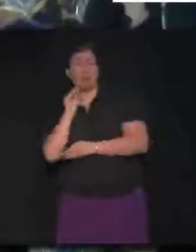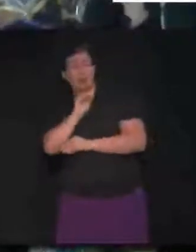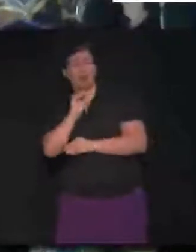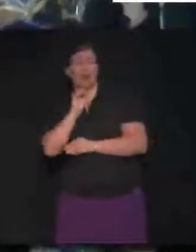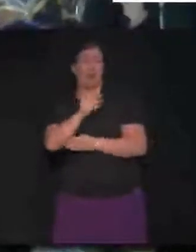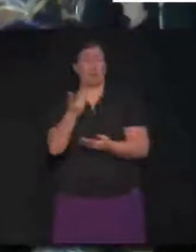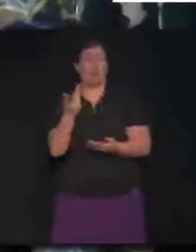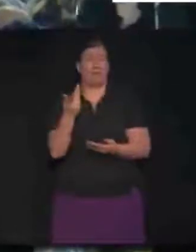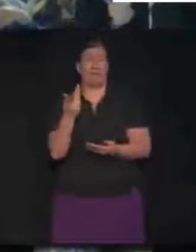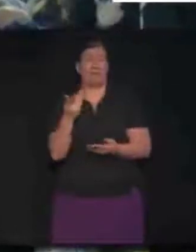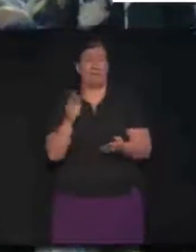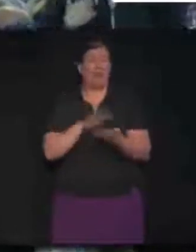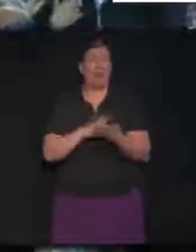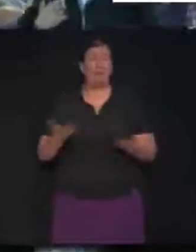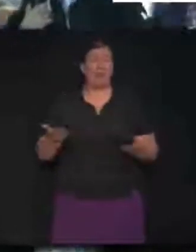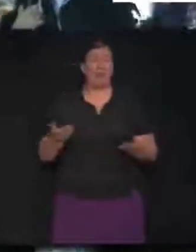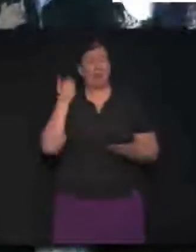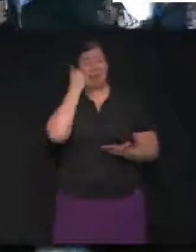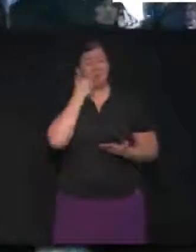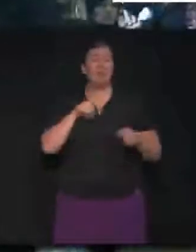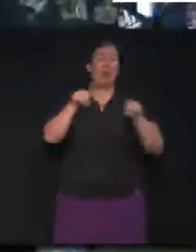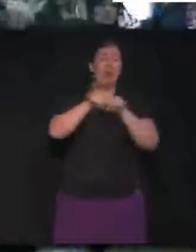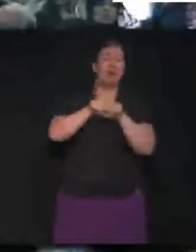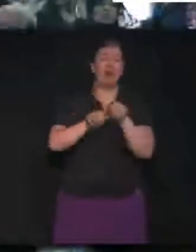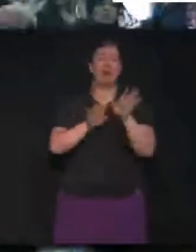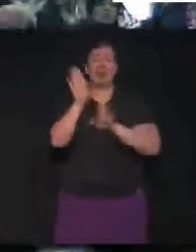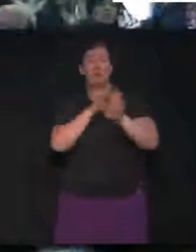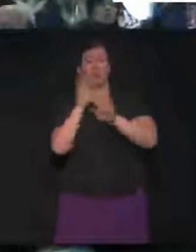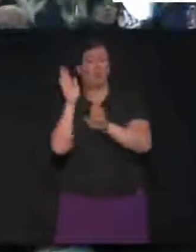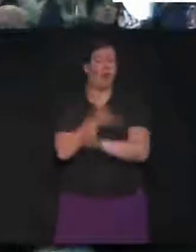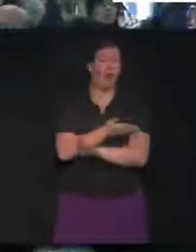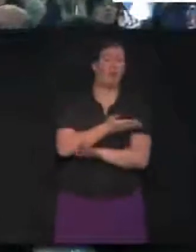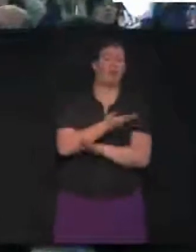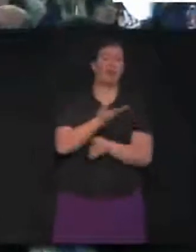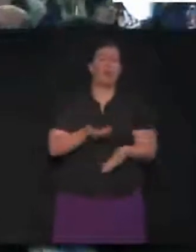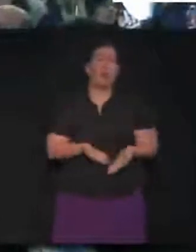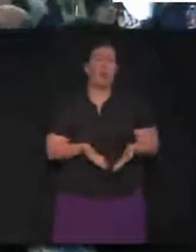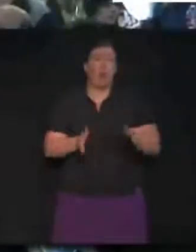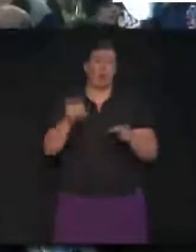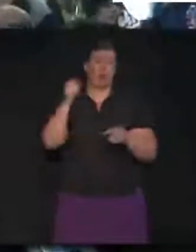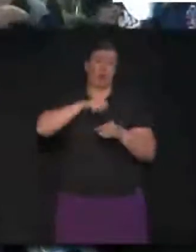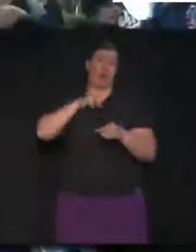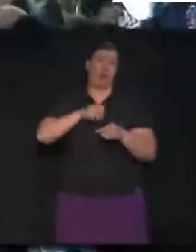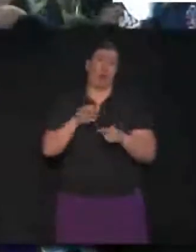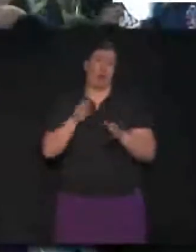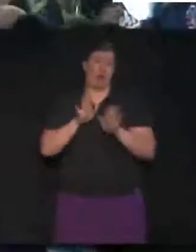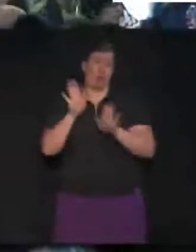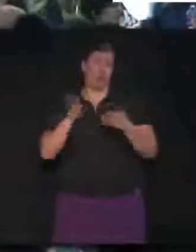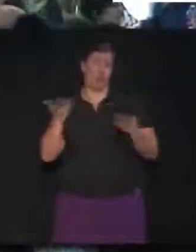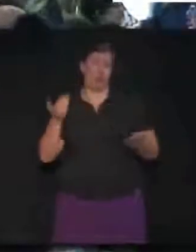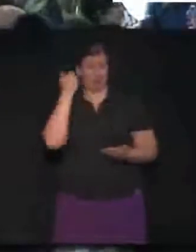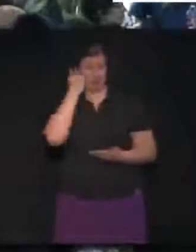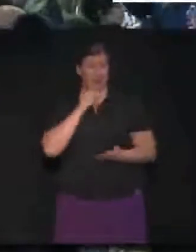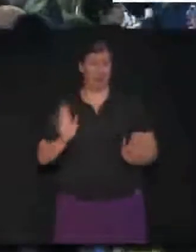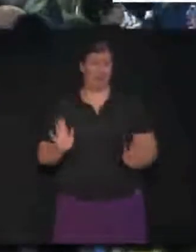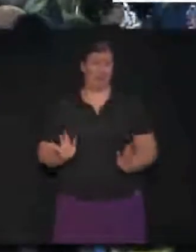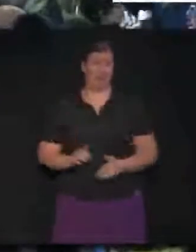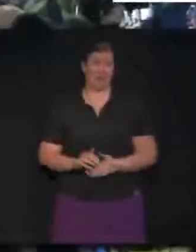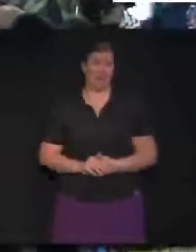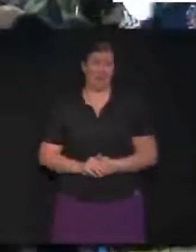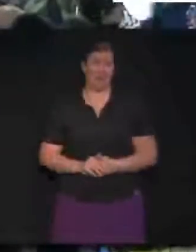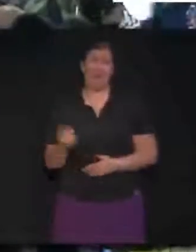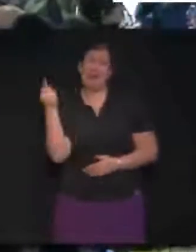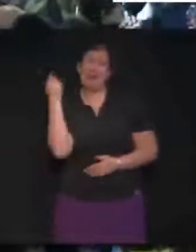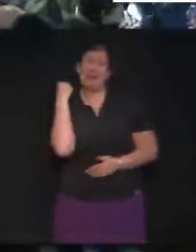das mit Ohren Abstimmung das ist Umwelten sicherer was mich sehr ärgert ist wir hatten in den letzten Monaten extrem viel